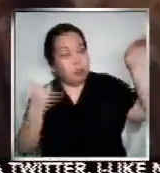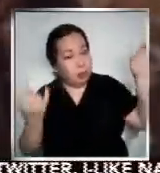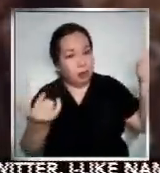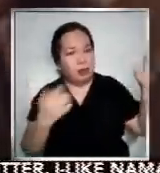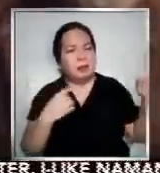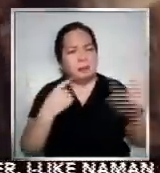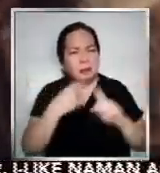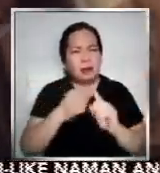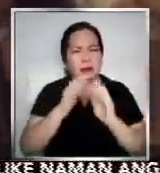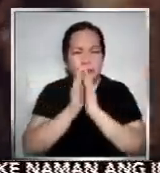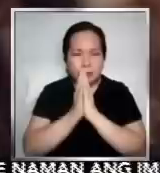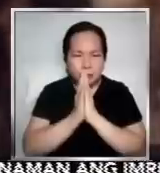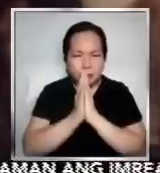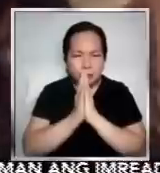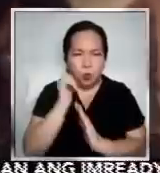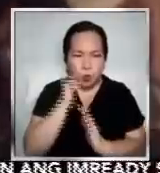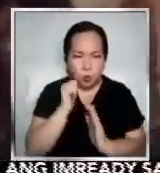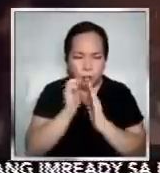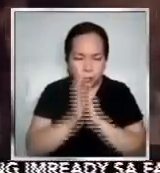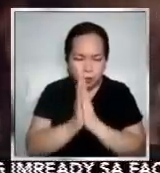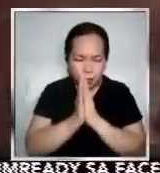Daddy?